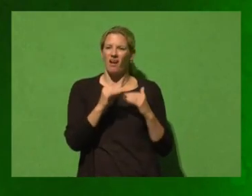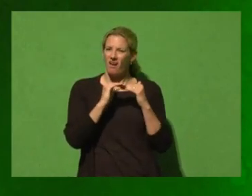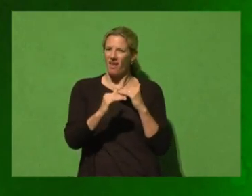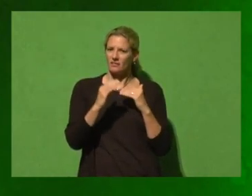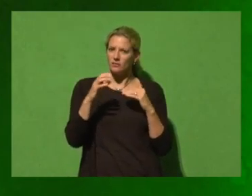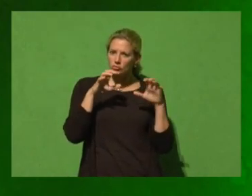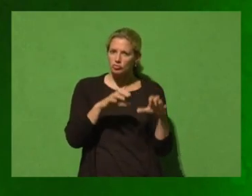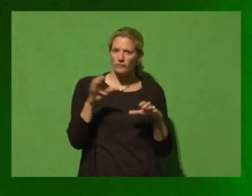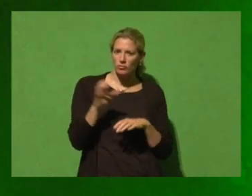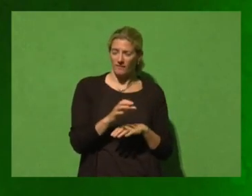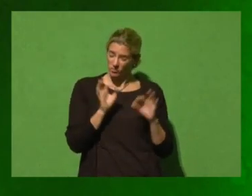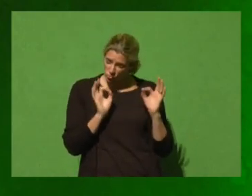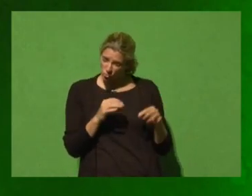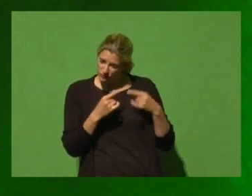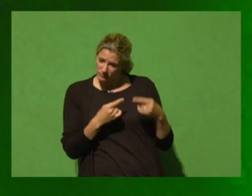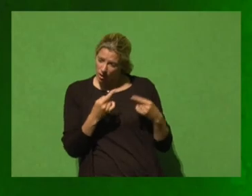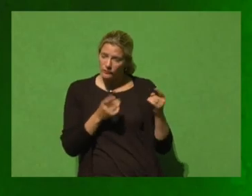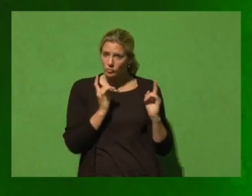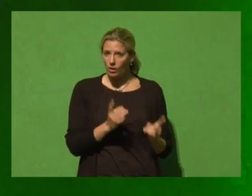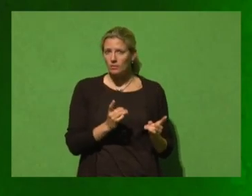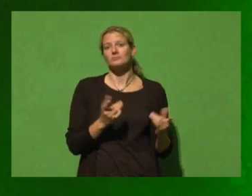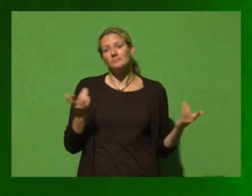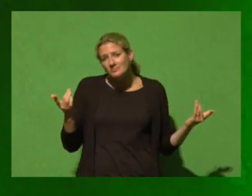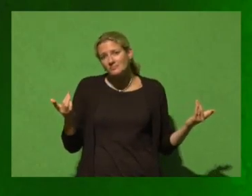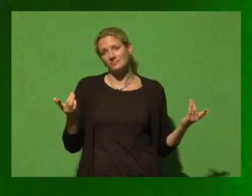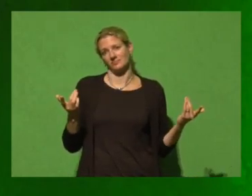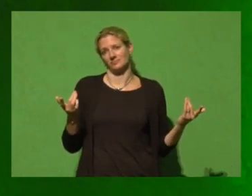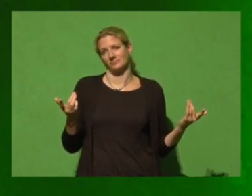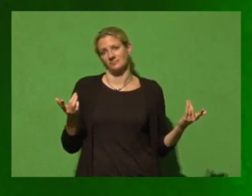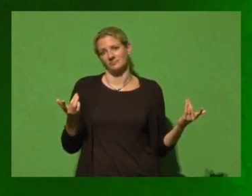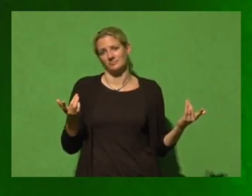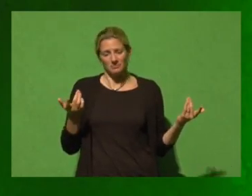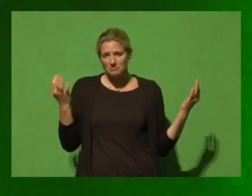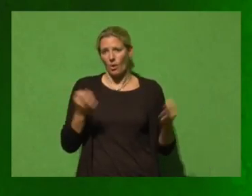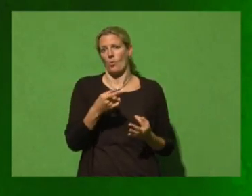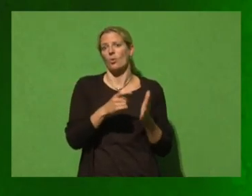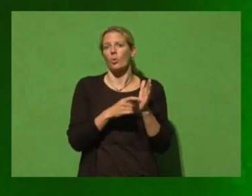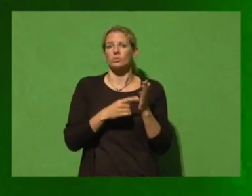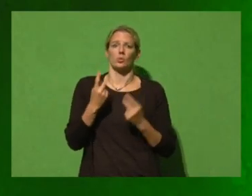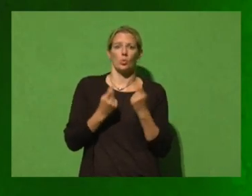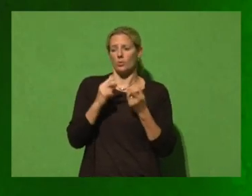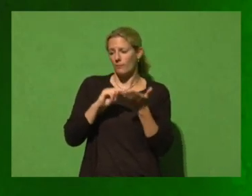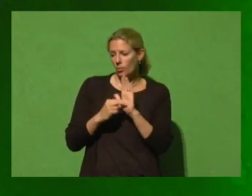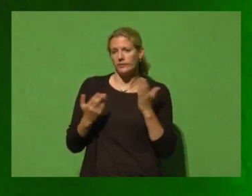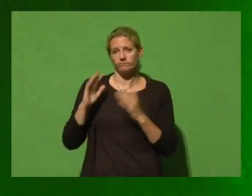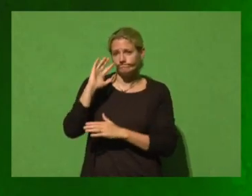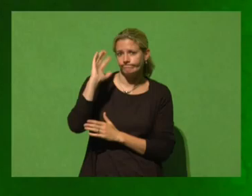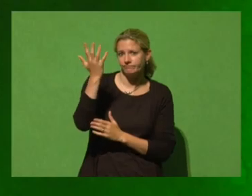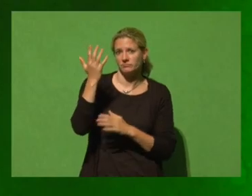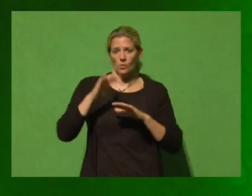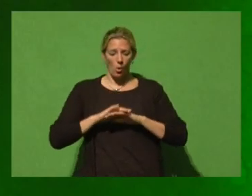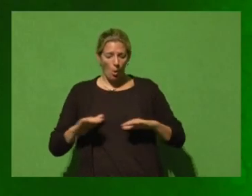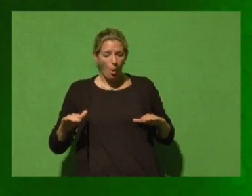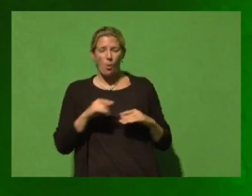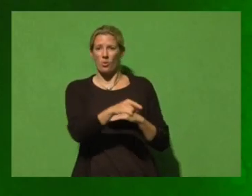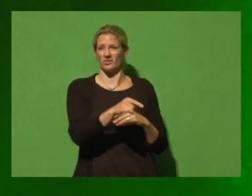Landesgeschäftsstelle ja, eine Voraussetzung ist für eine erfolgreiche grüne Politik. Denn ohne die richtige